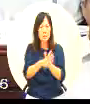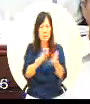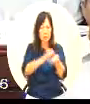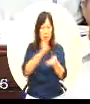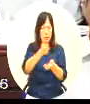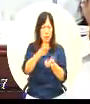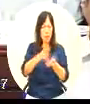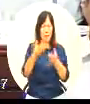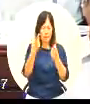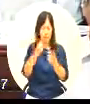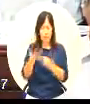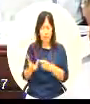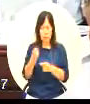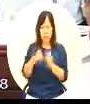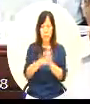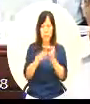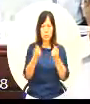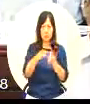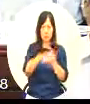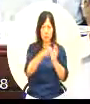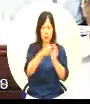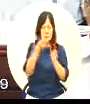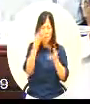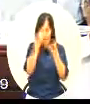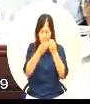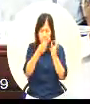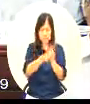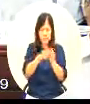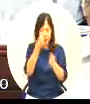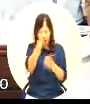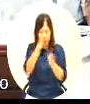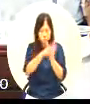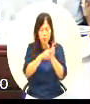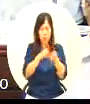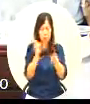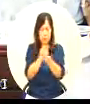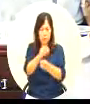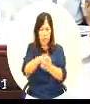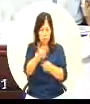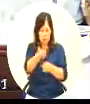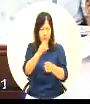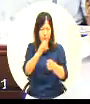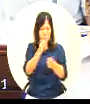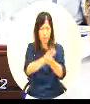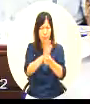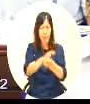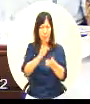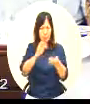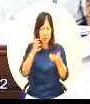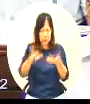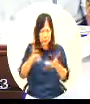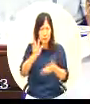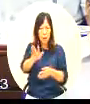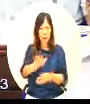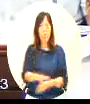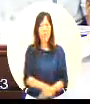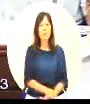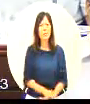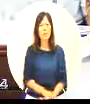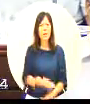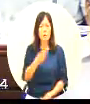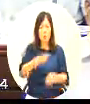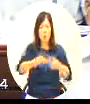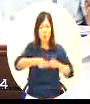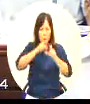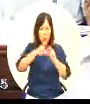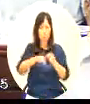就有权利在一个病人已经无意识的状况下去做对病人最好的处理。那这个其实是回到一个很重要的是说，也因为这